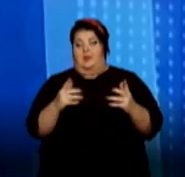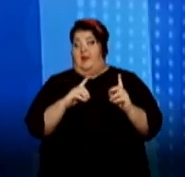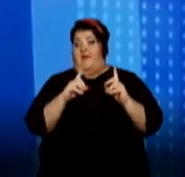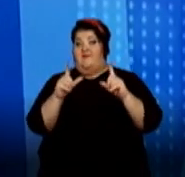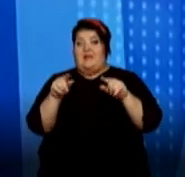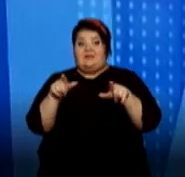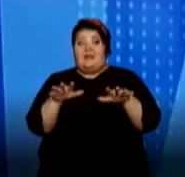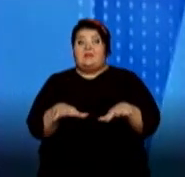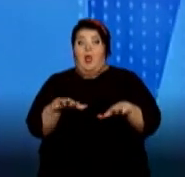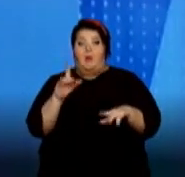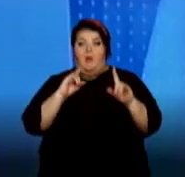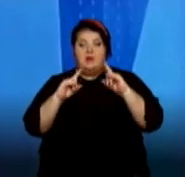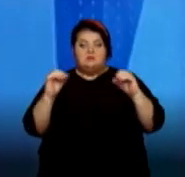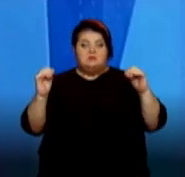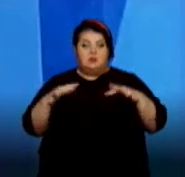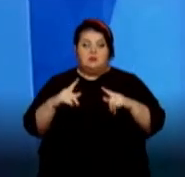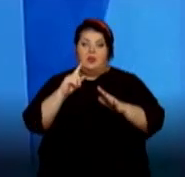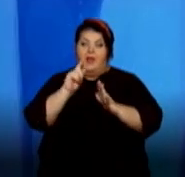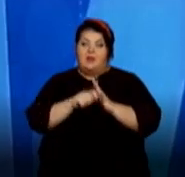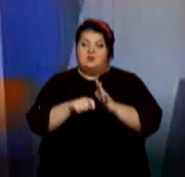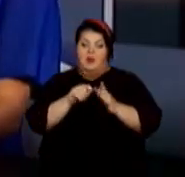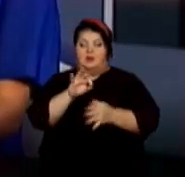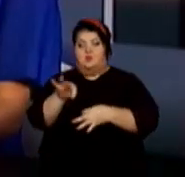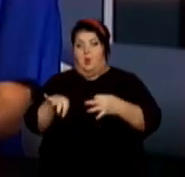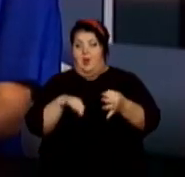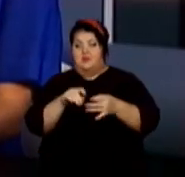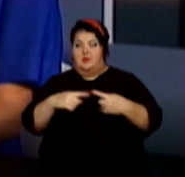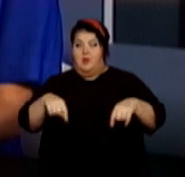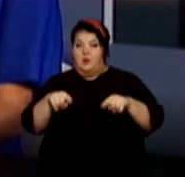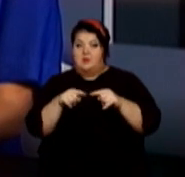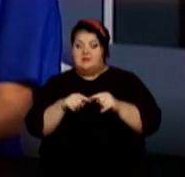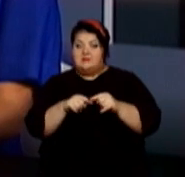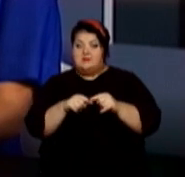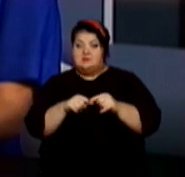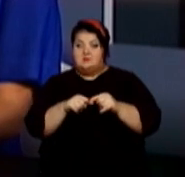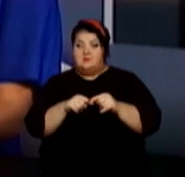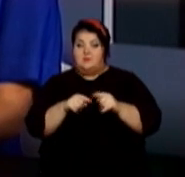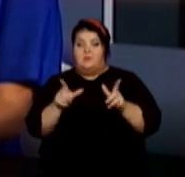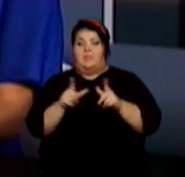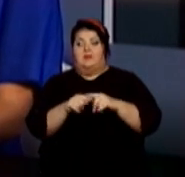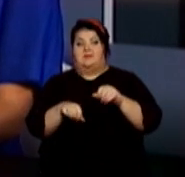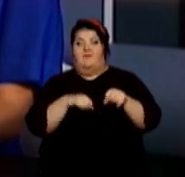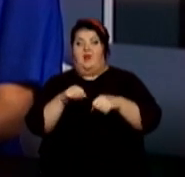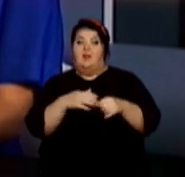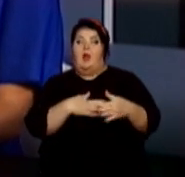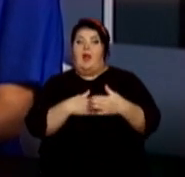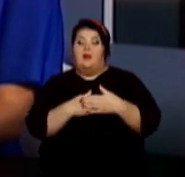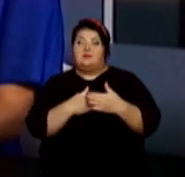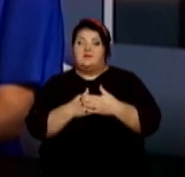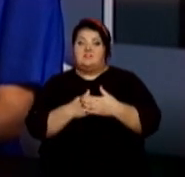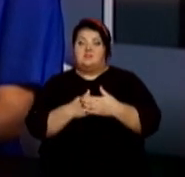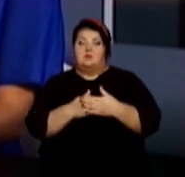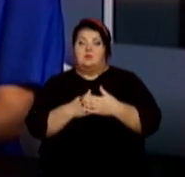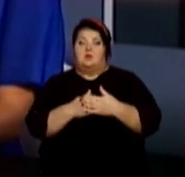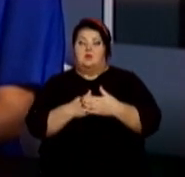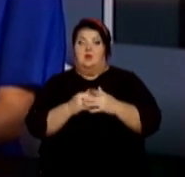так сказати, з експертами, з проєктувальними організаціями, з проєктними організаціями, з велоактивістами.